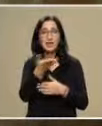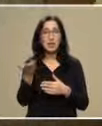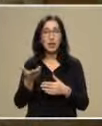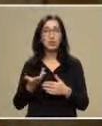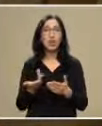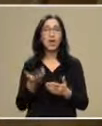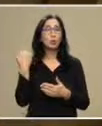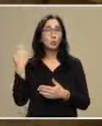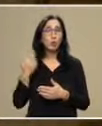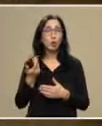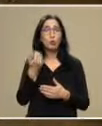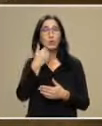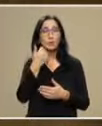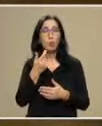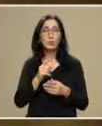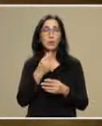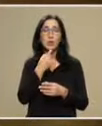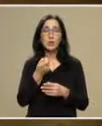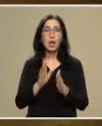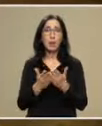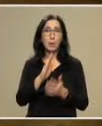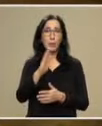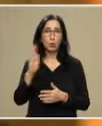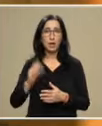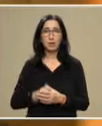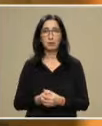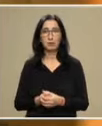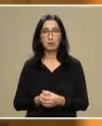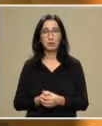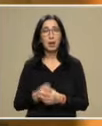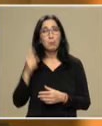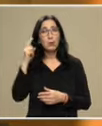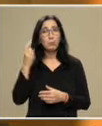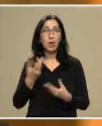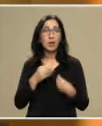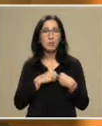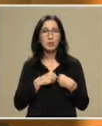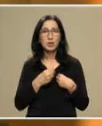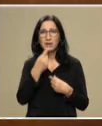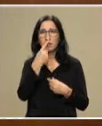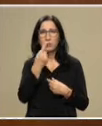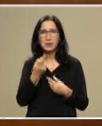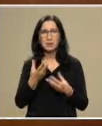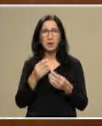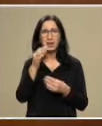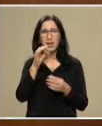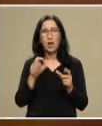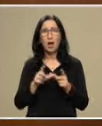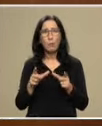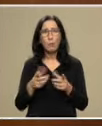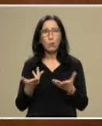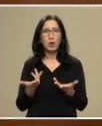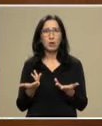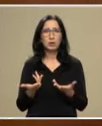помещението, което доскоро е служило за библиотека в Тутраканското училище. Предполагам, усетихте миризмата на мухъл,